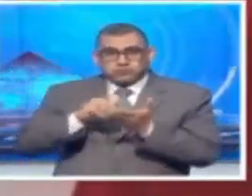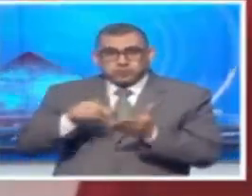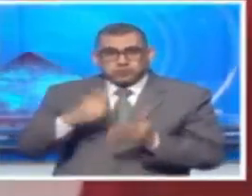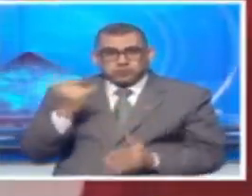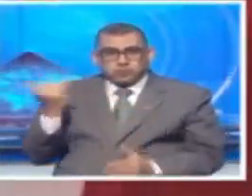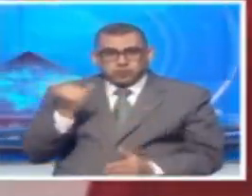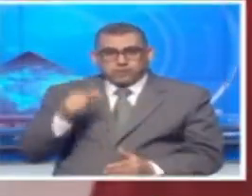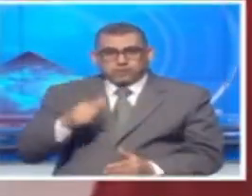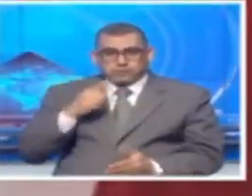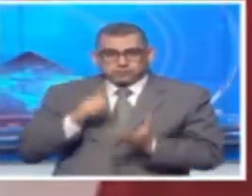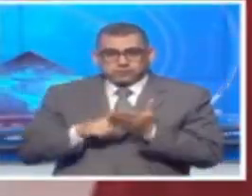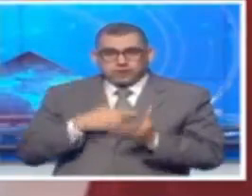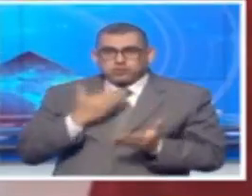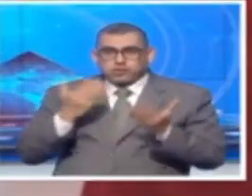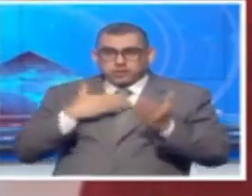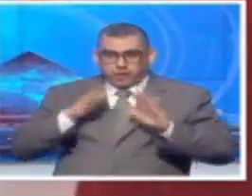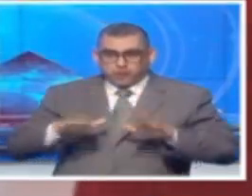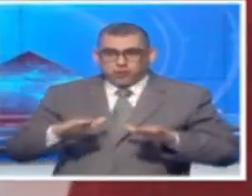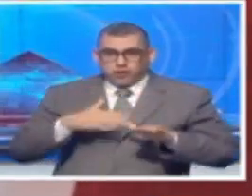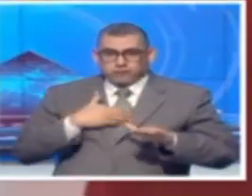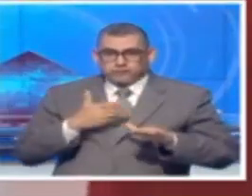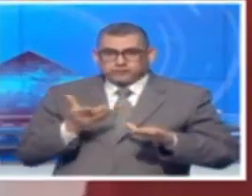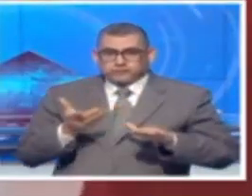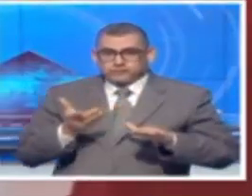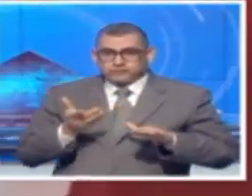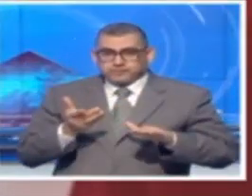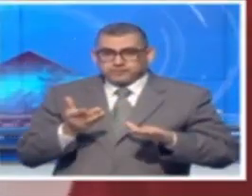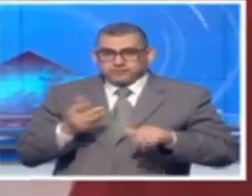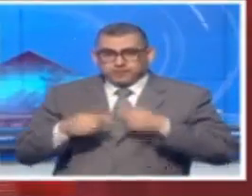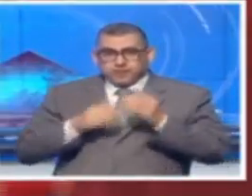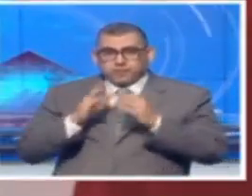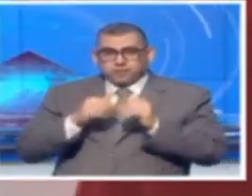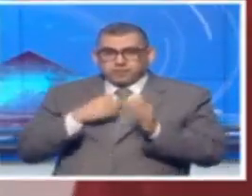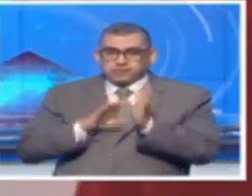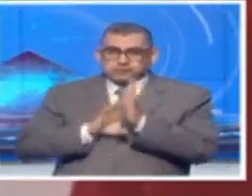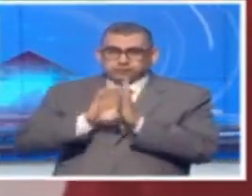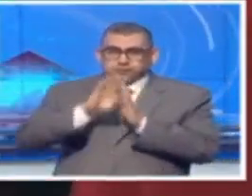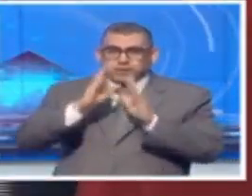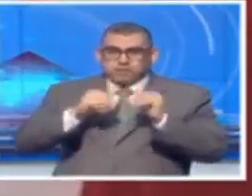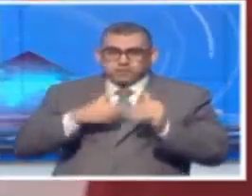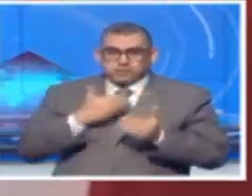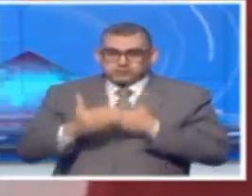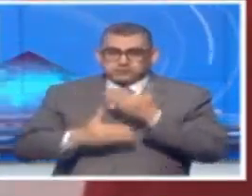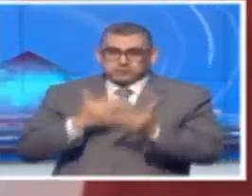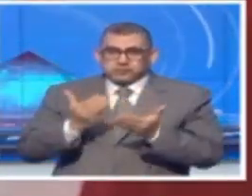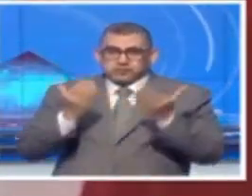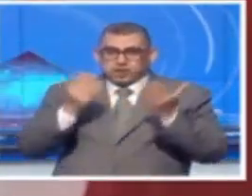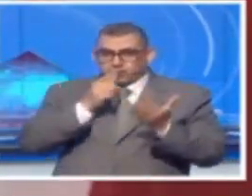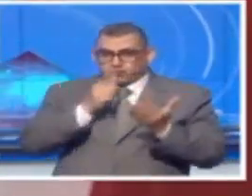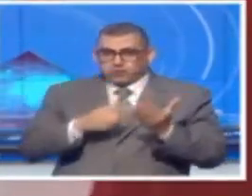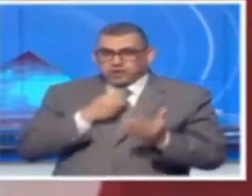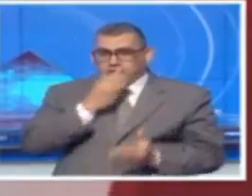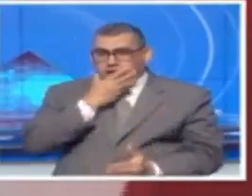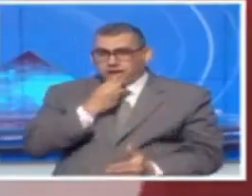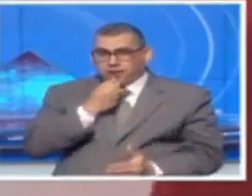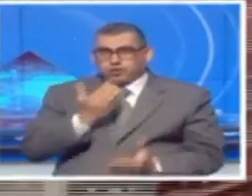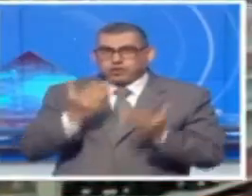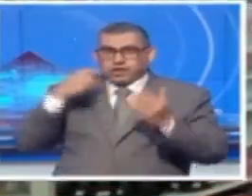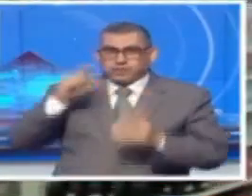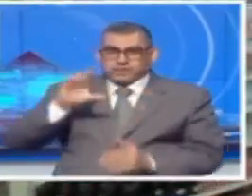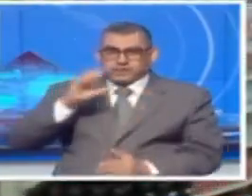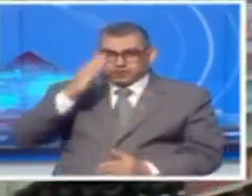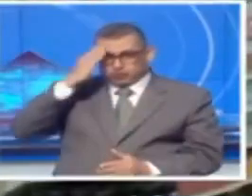دي تفضل دايما كده ونفضل كده ومصر تتحسن لأحسن وأحسن وتفضل دايما في الحلو إن شاء الله، وربنا يخلينا